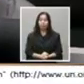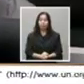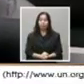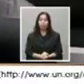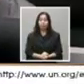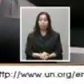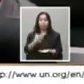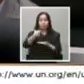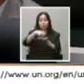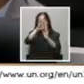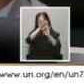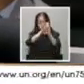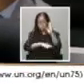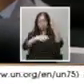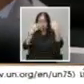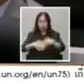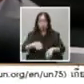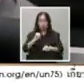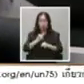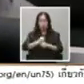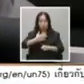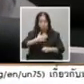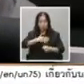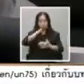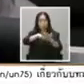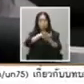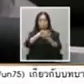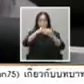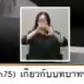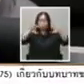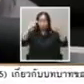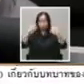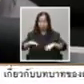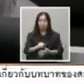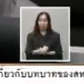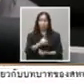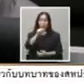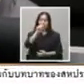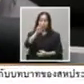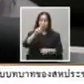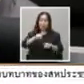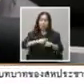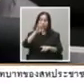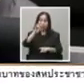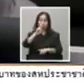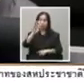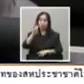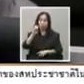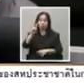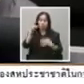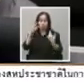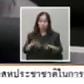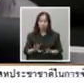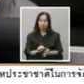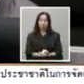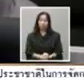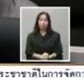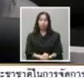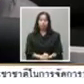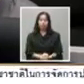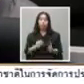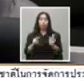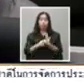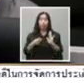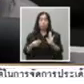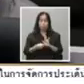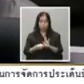และได้แถลงนโยบายเมื่อวันที่26กรกฎาคม2562แสดงให้เห็นว่